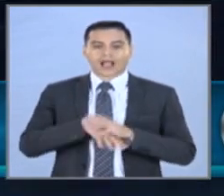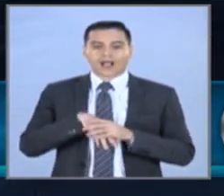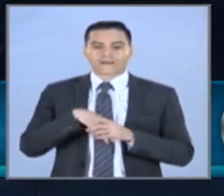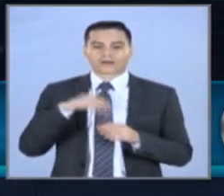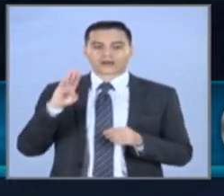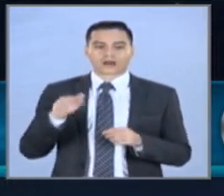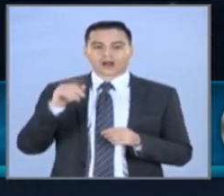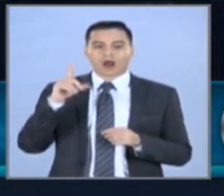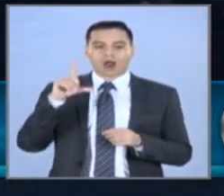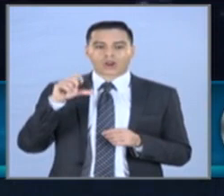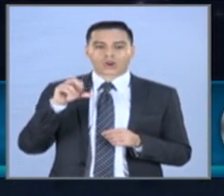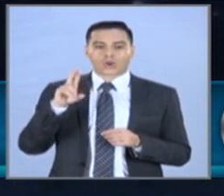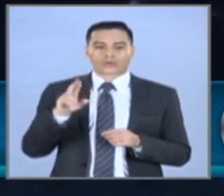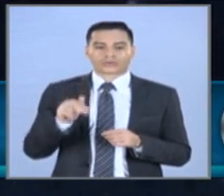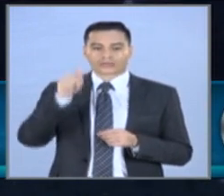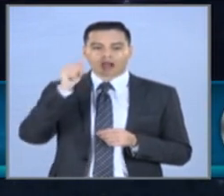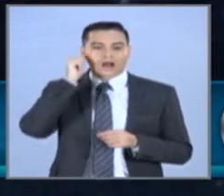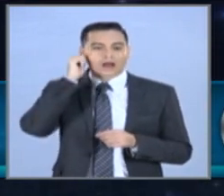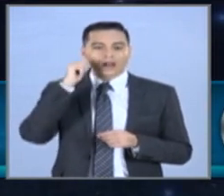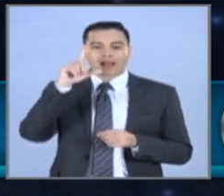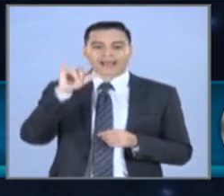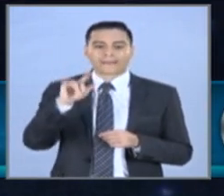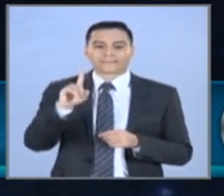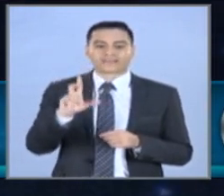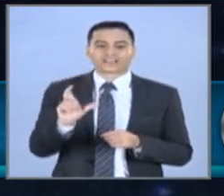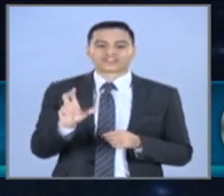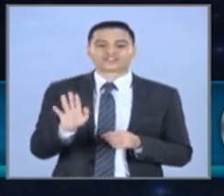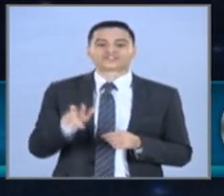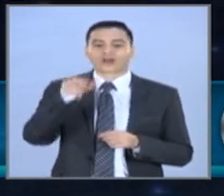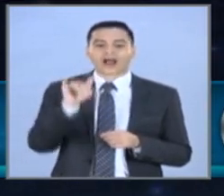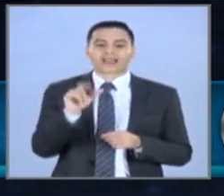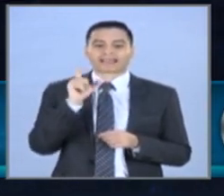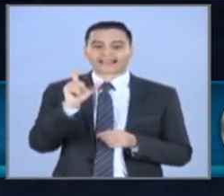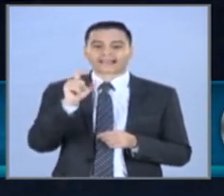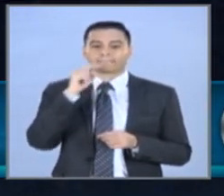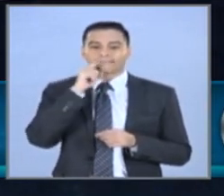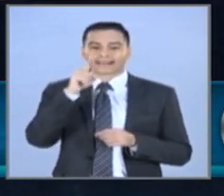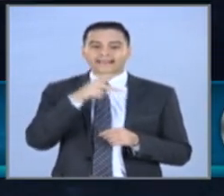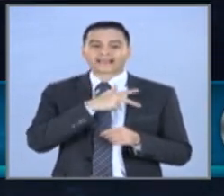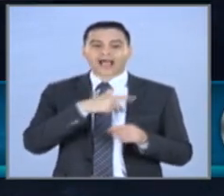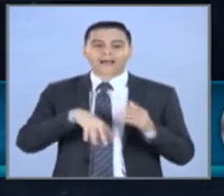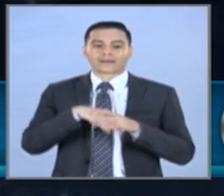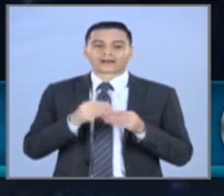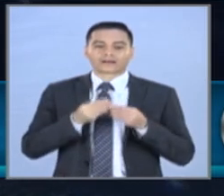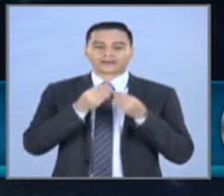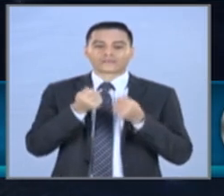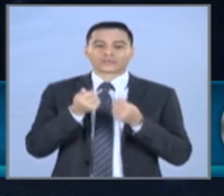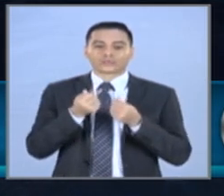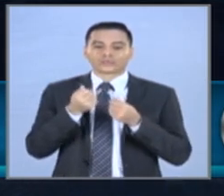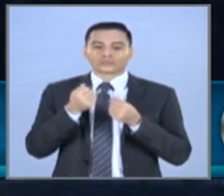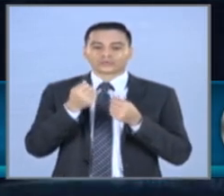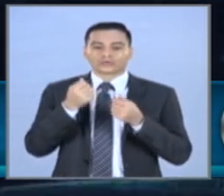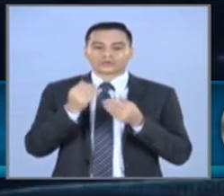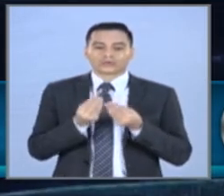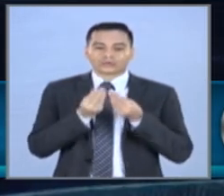خصصت كارلوتا لبنشتاين ثروتها بالكامل للكلب جونتر